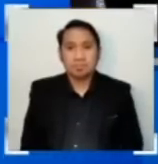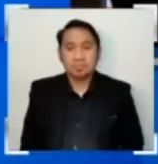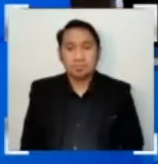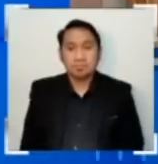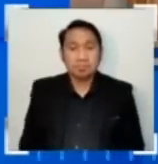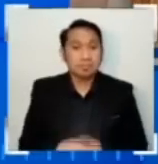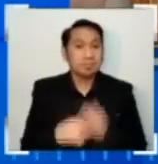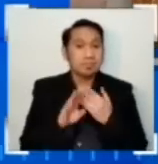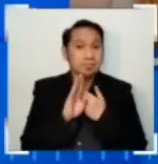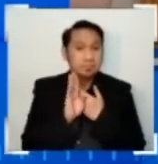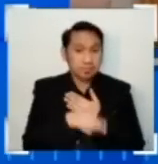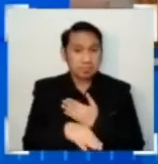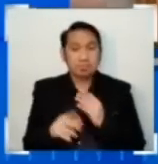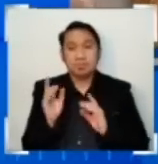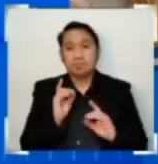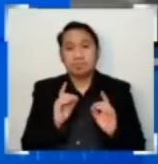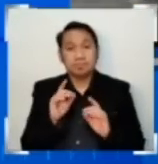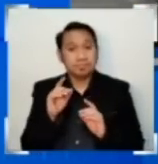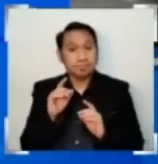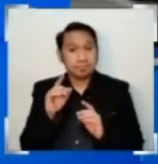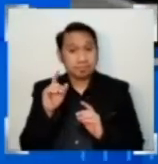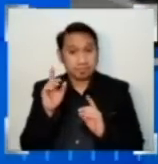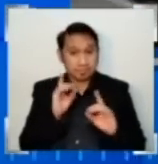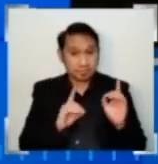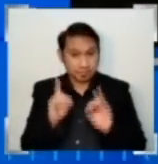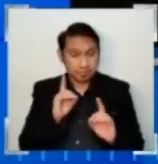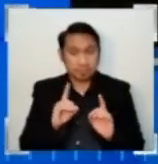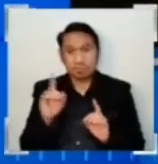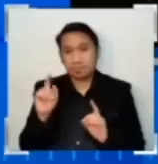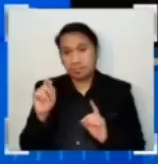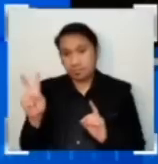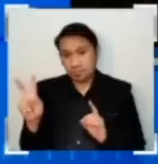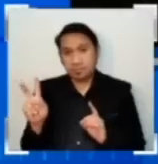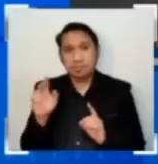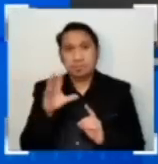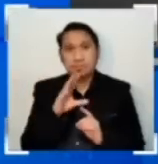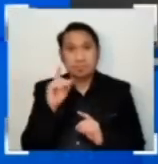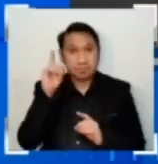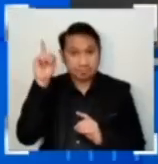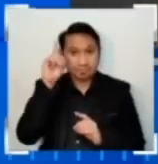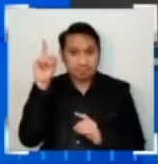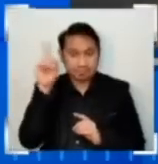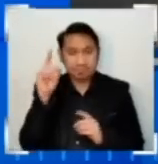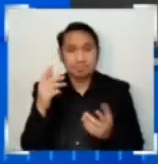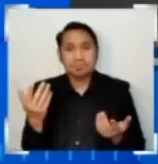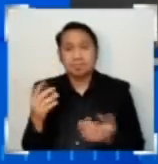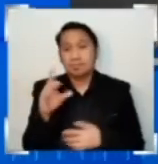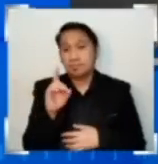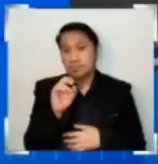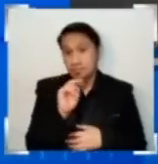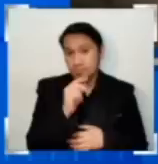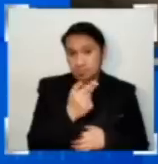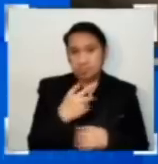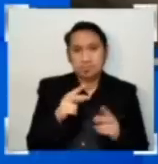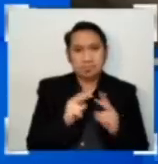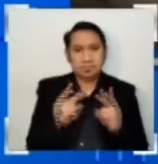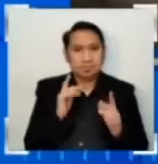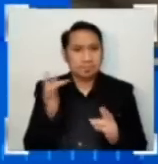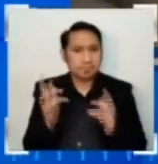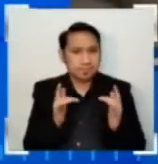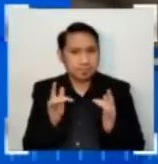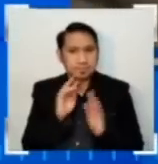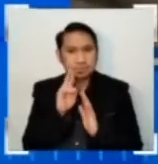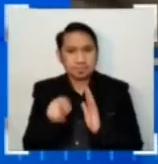Magbabalik teleserye na sina Primetime King and Queen Ding Dong Dantes at Marian Rivera. Si Dong excited na raw sa kanyang pagganap sa